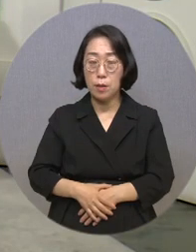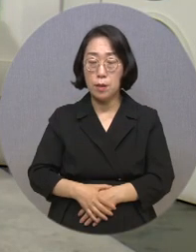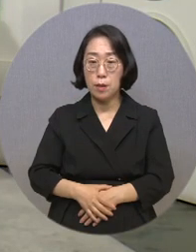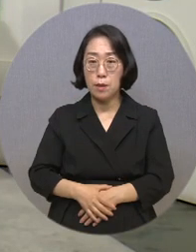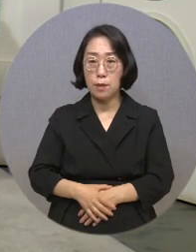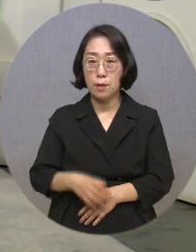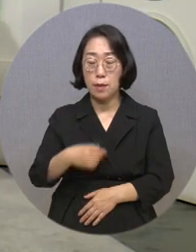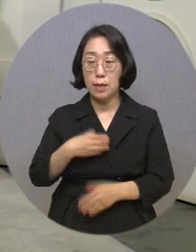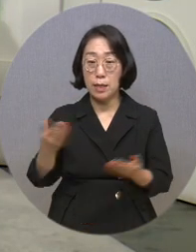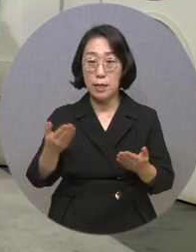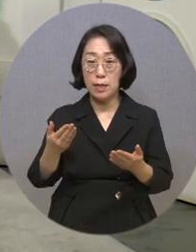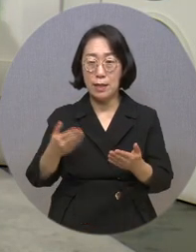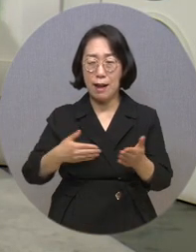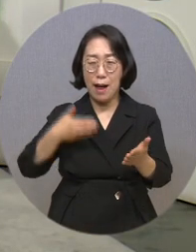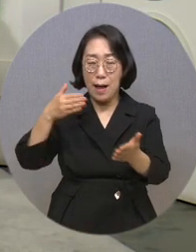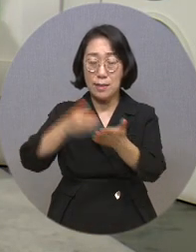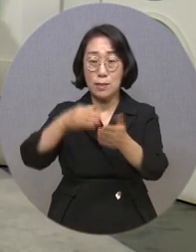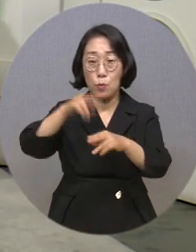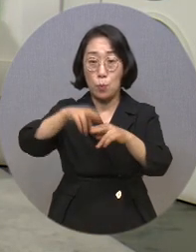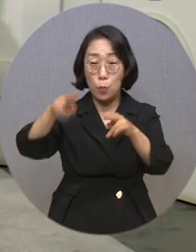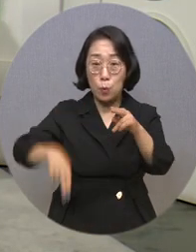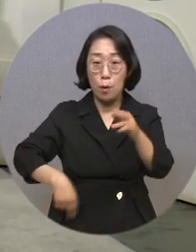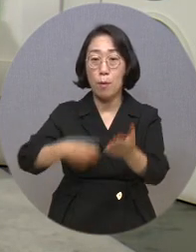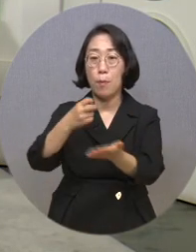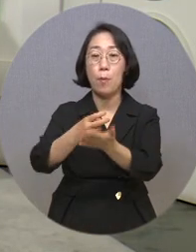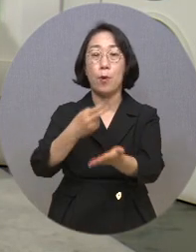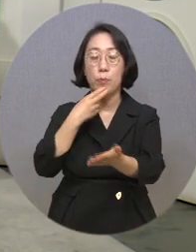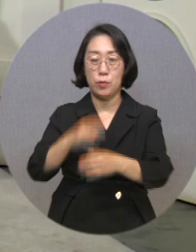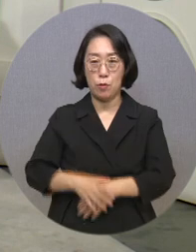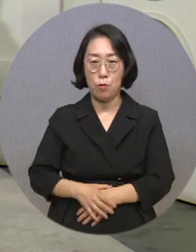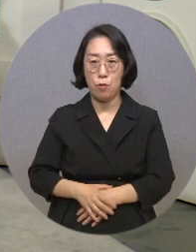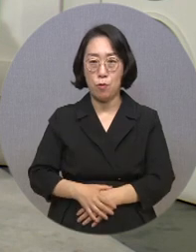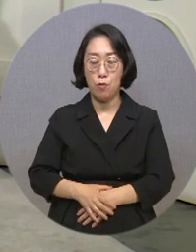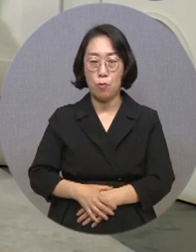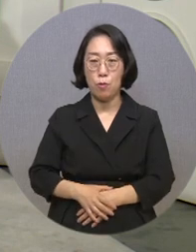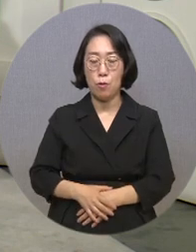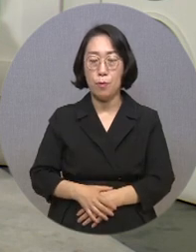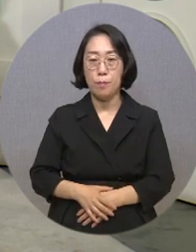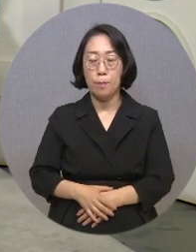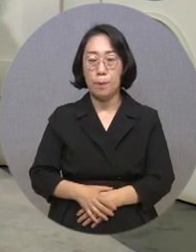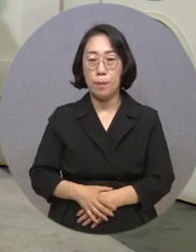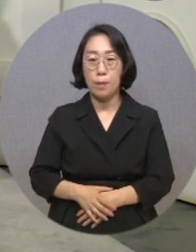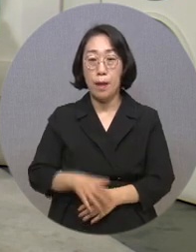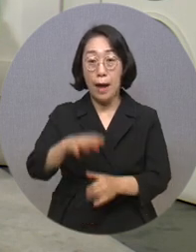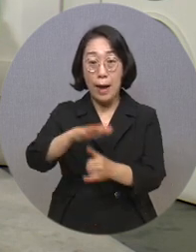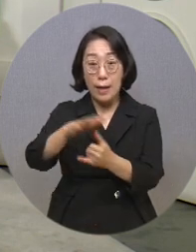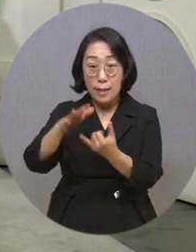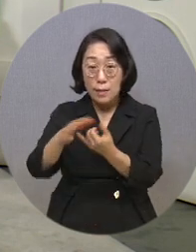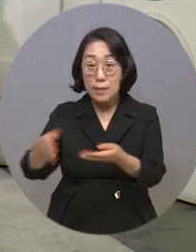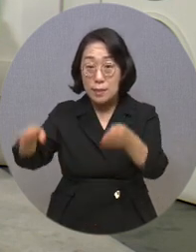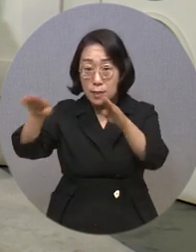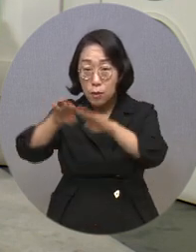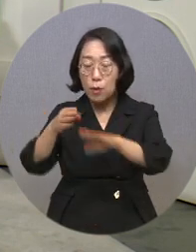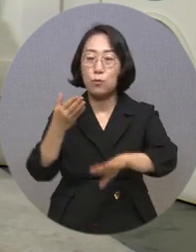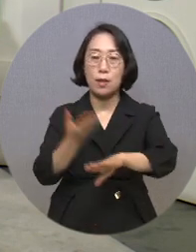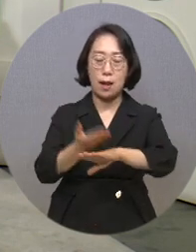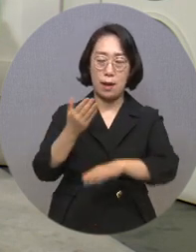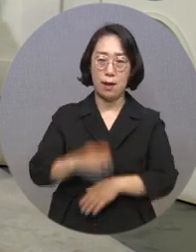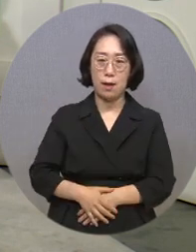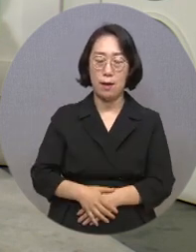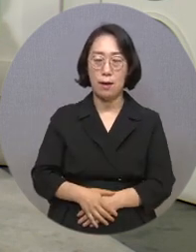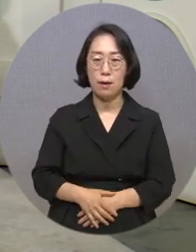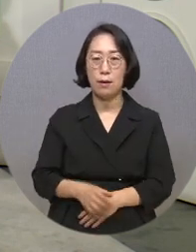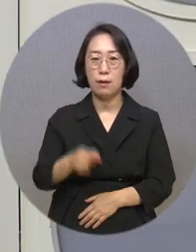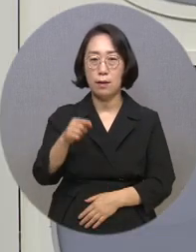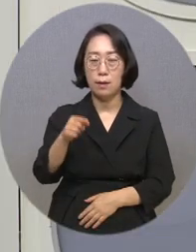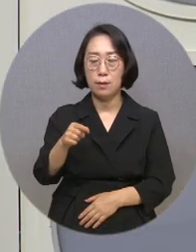네. 이제 장애인 시설이라든가 아동 시설은 원장 정년이 있는데 노인 시설은 정년이 없어요. 네. 그렇게